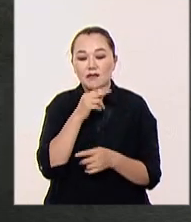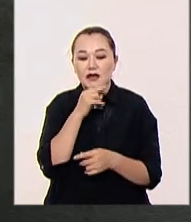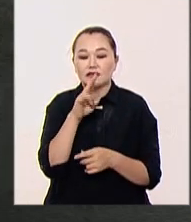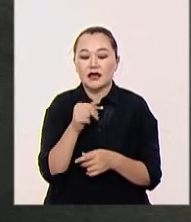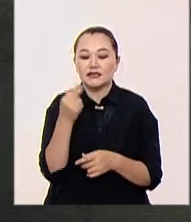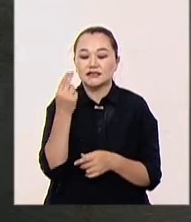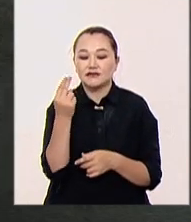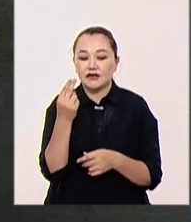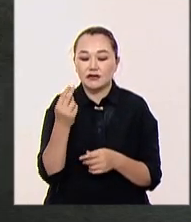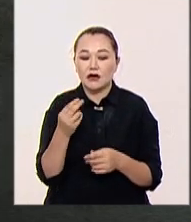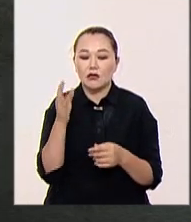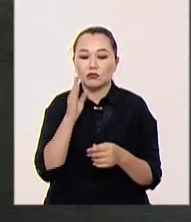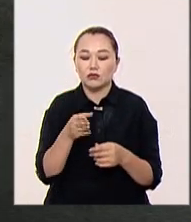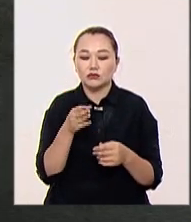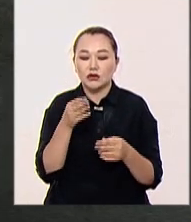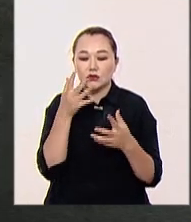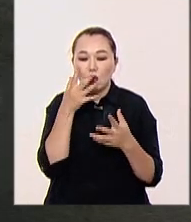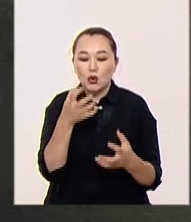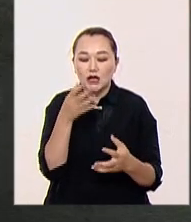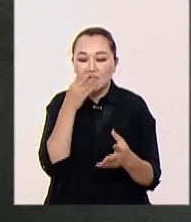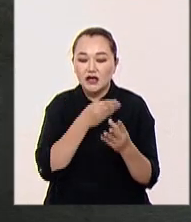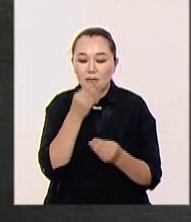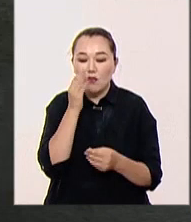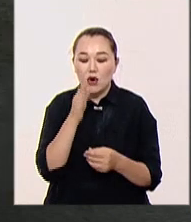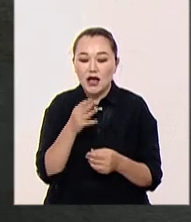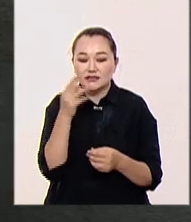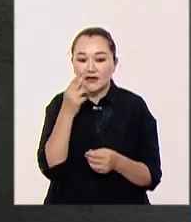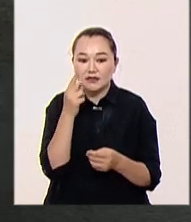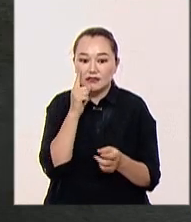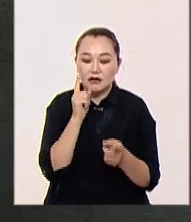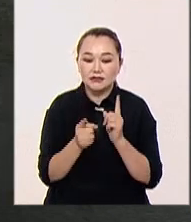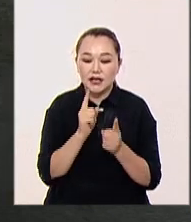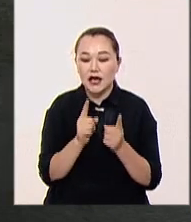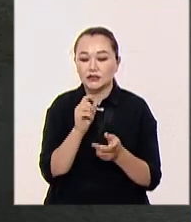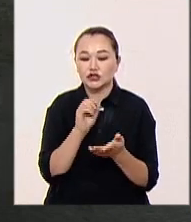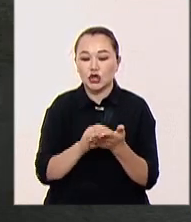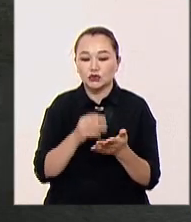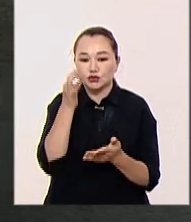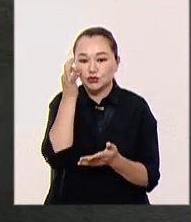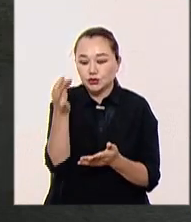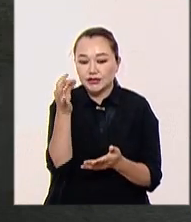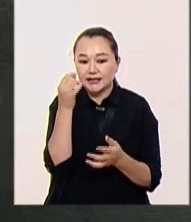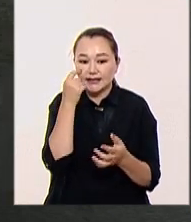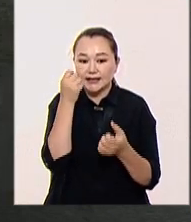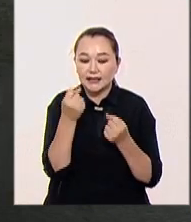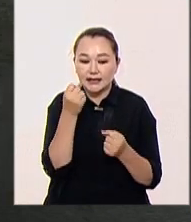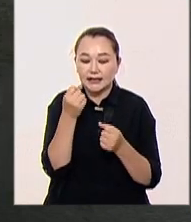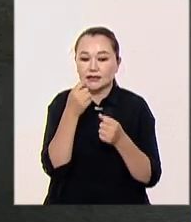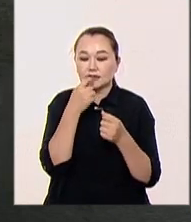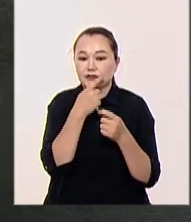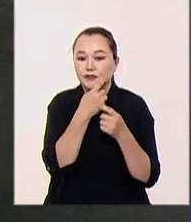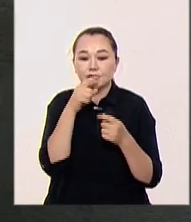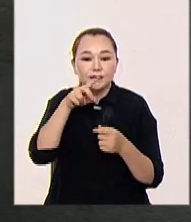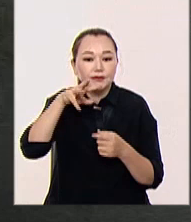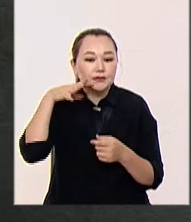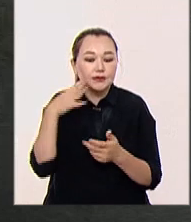цвет. Подделка будет более тусклая, в то время как цвета красок на настоящей купюре четкие, яркие и контрастные. Второе